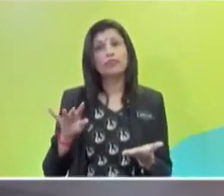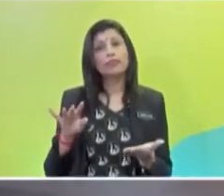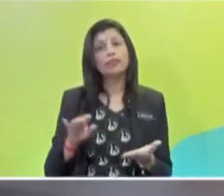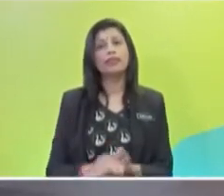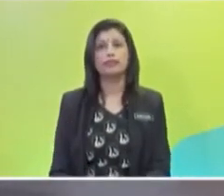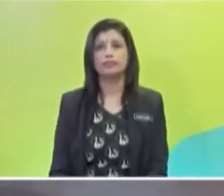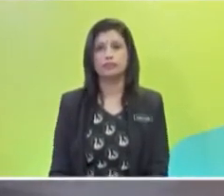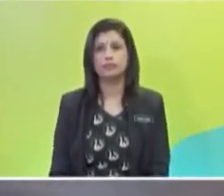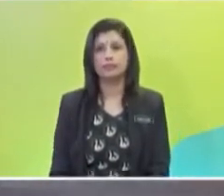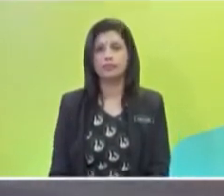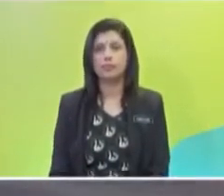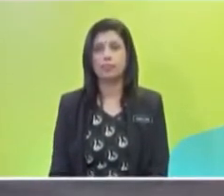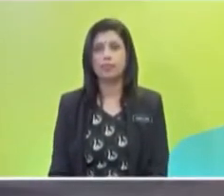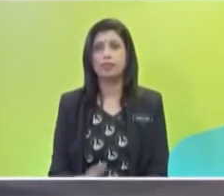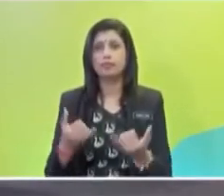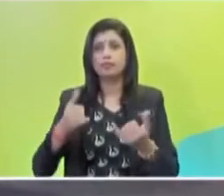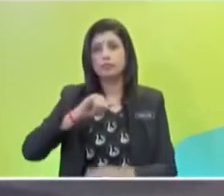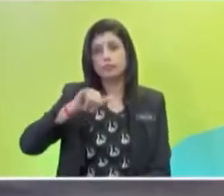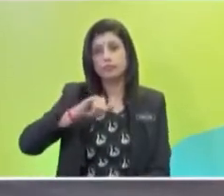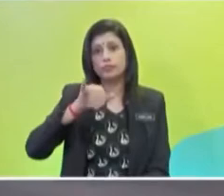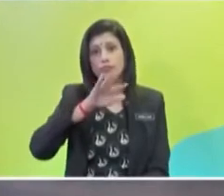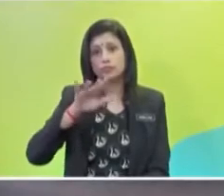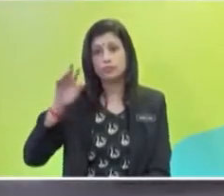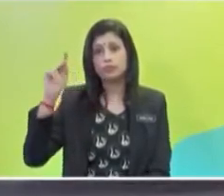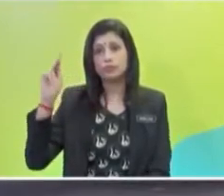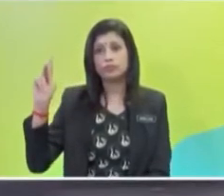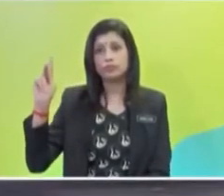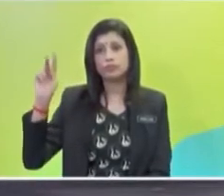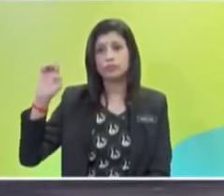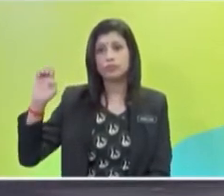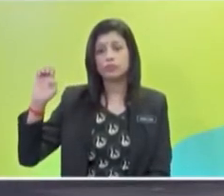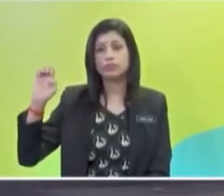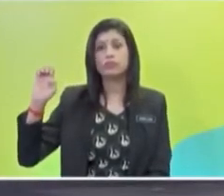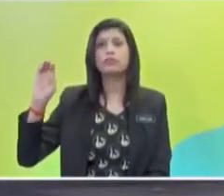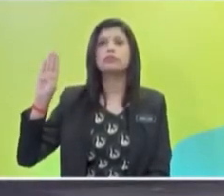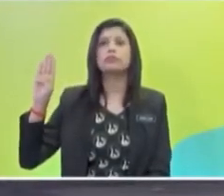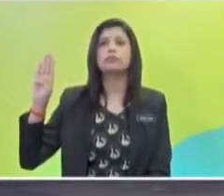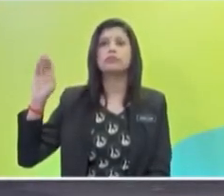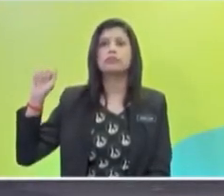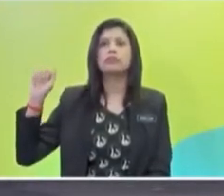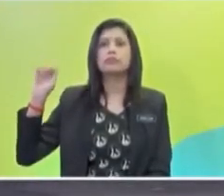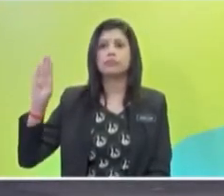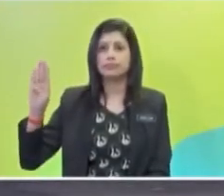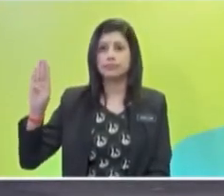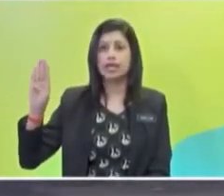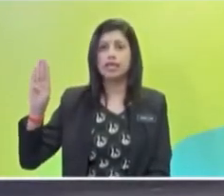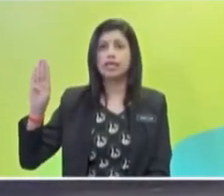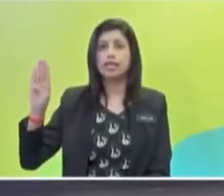Kebab. Betul. Okey, jom ikut cikgu Eja sama-sama. K I ke B A B